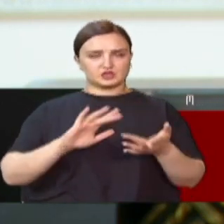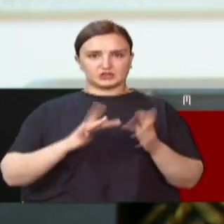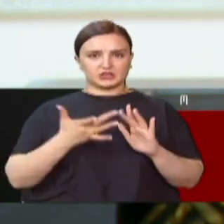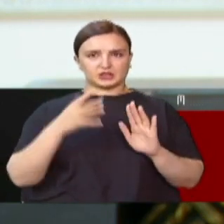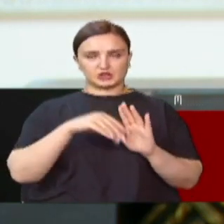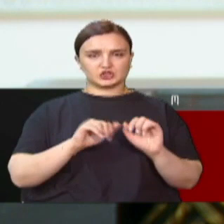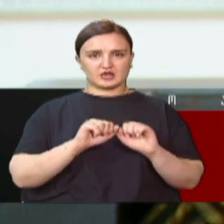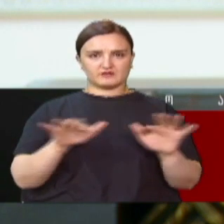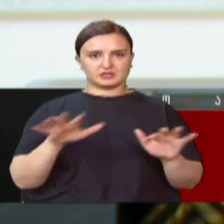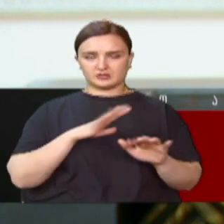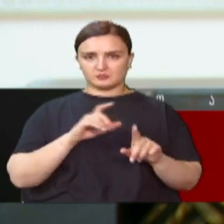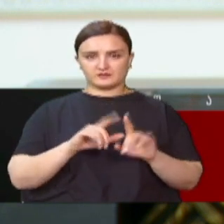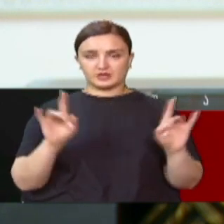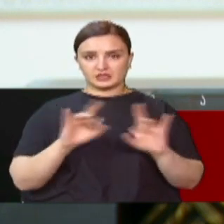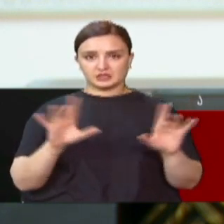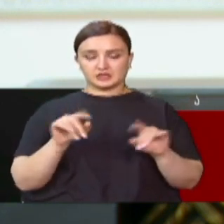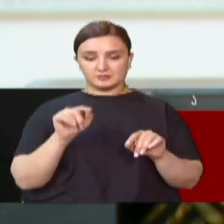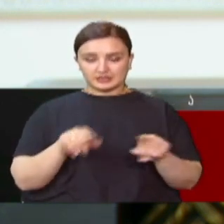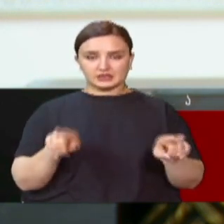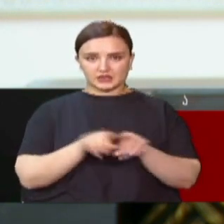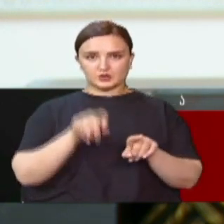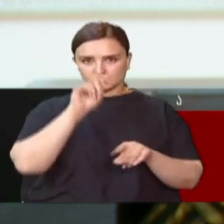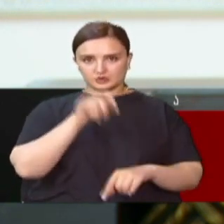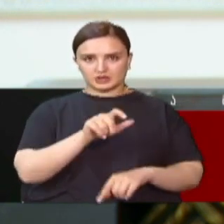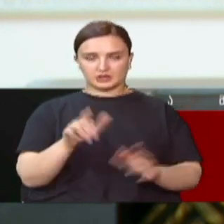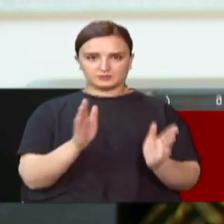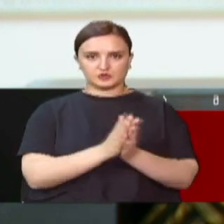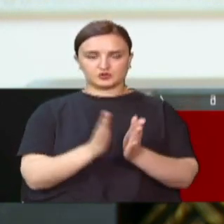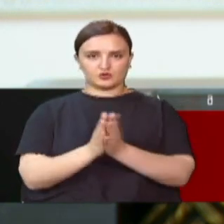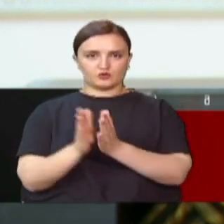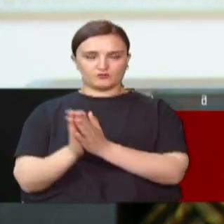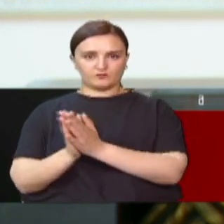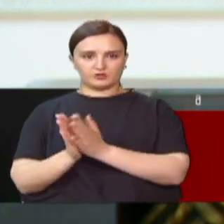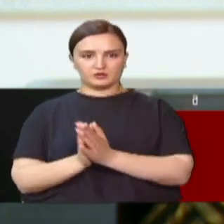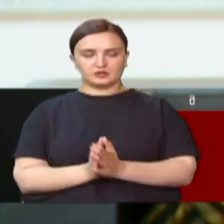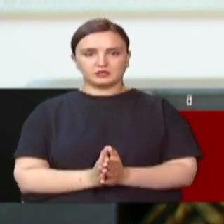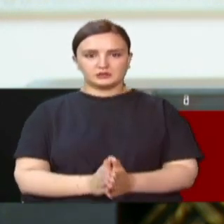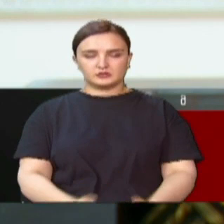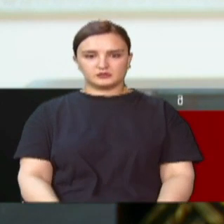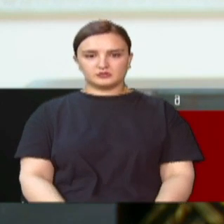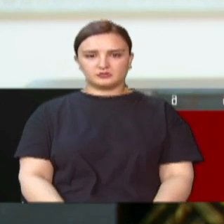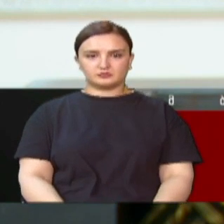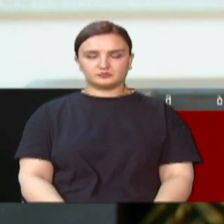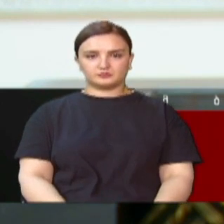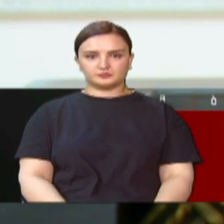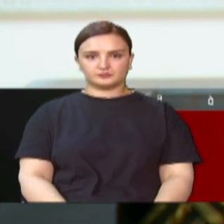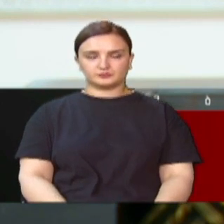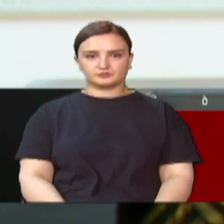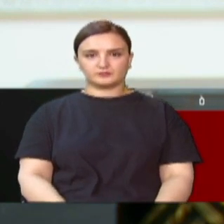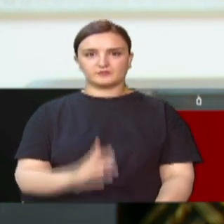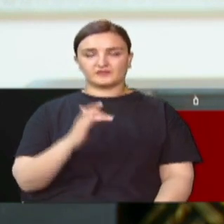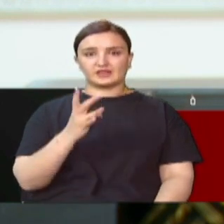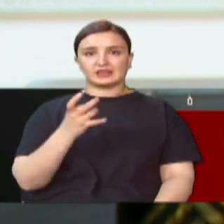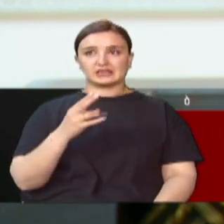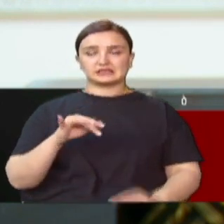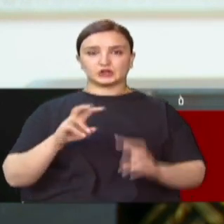ქსელებით გავრცელდა ეს განცხადება და იქაც უკრაინელებს სთხოვა უკვე ვენეციის